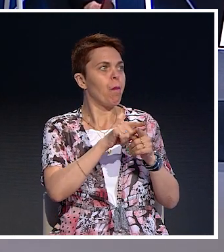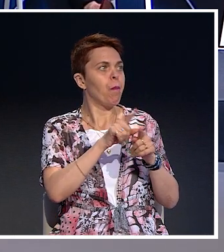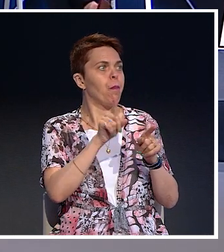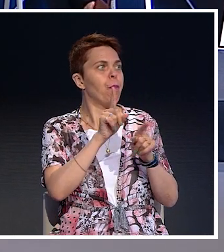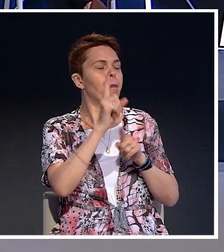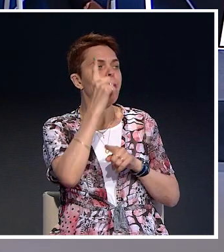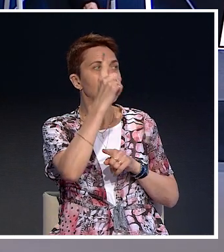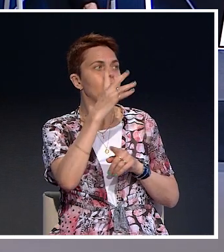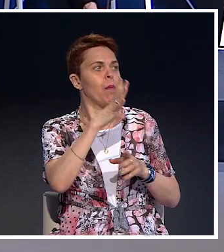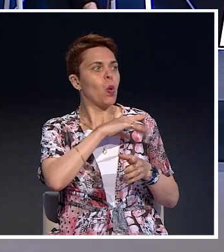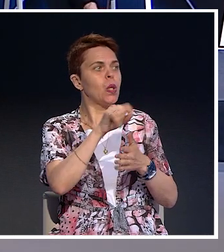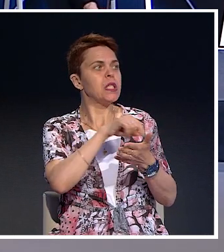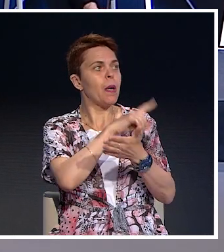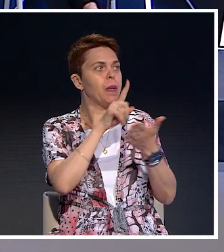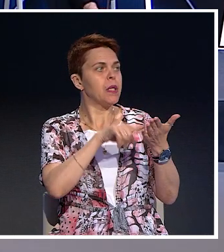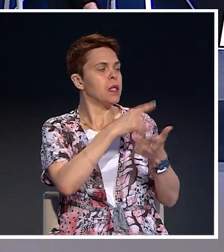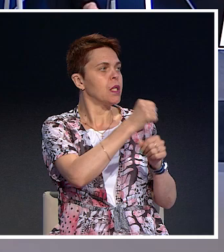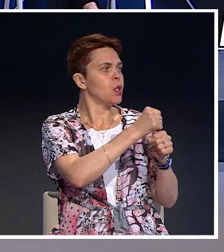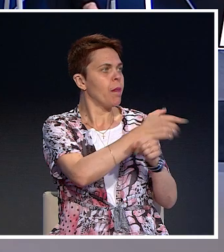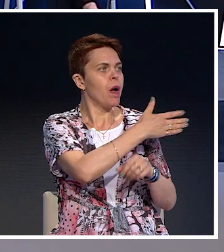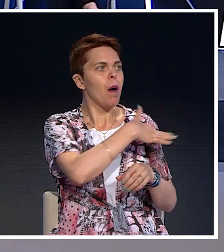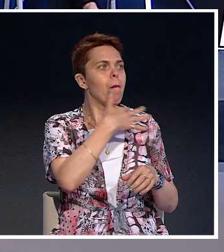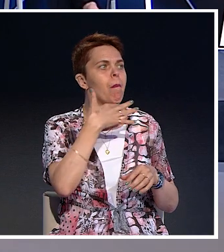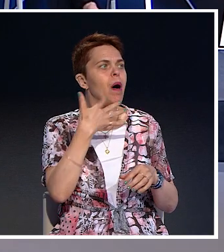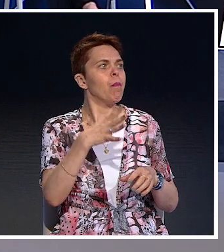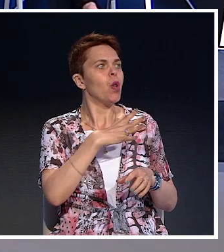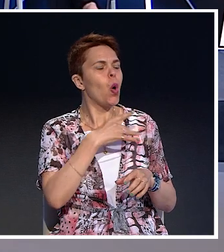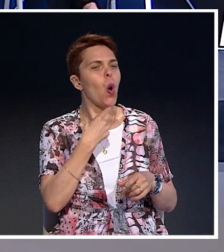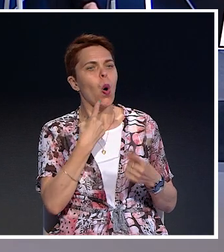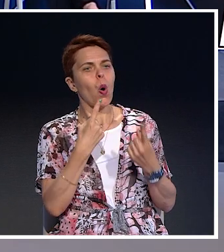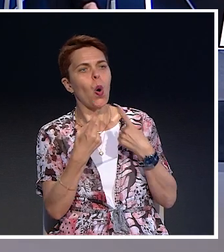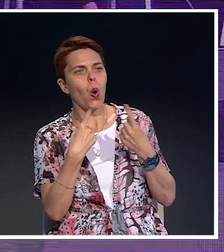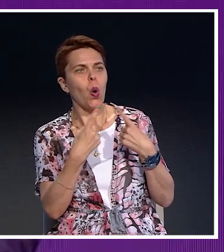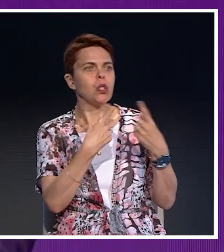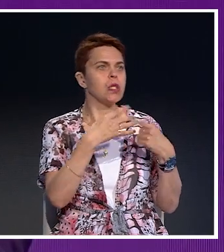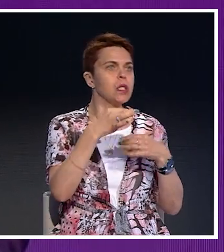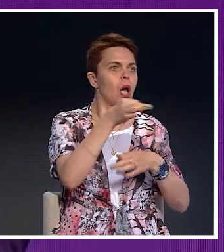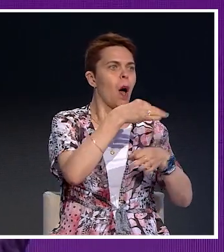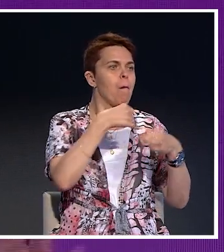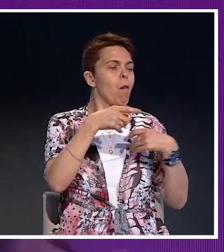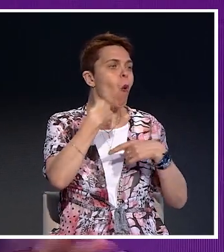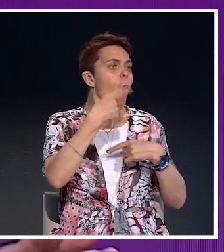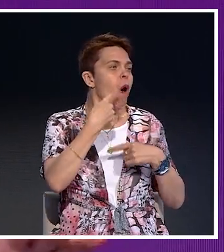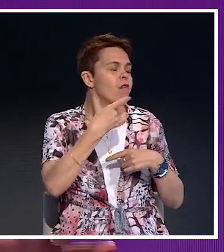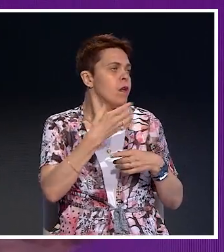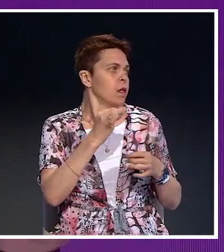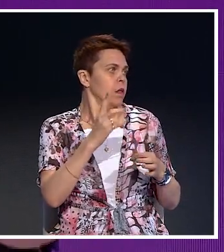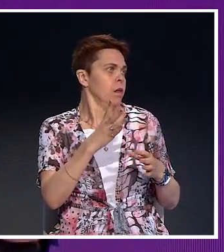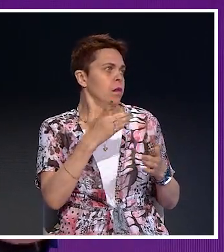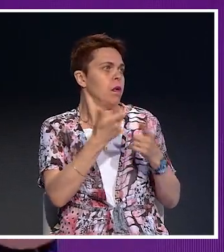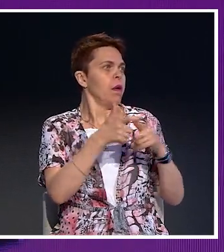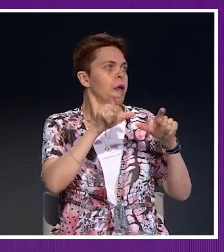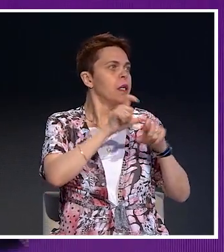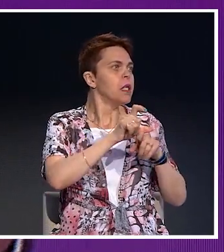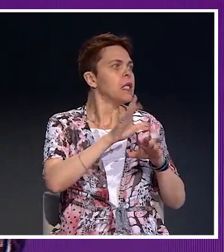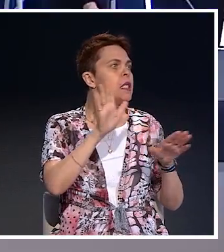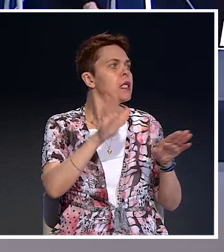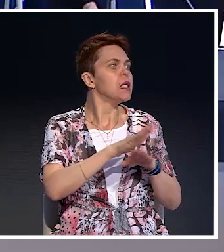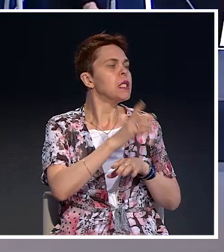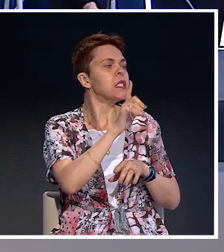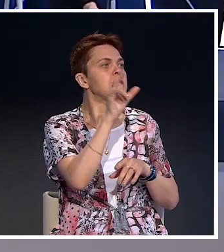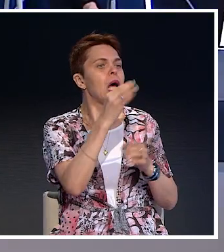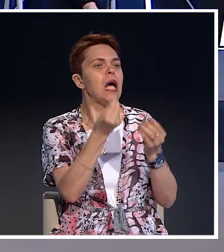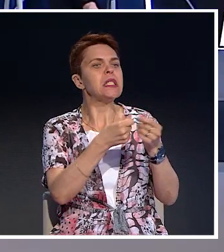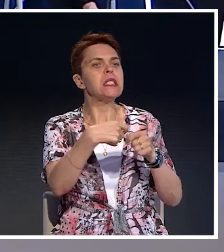що от перше було запитання, на яке я звернув увагу, багато було розмов, умовно, багато про гроші, збільшилася кількість застав.